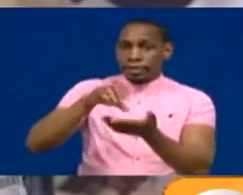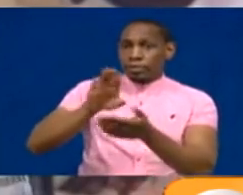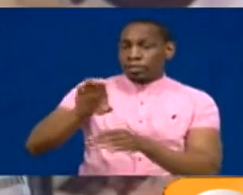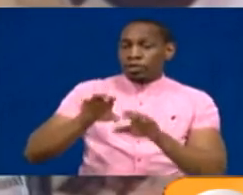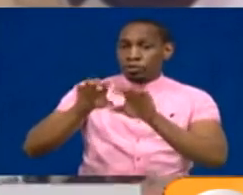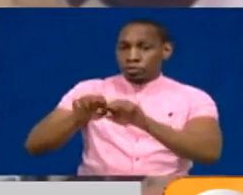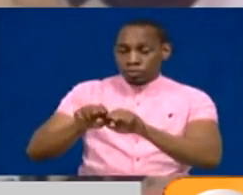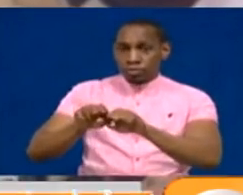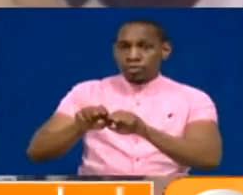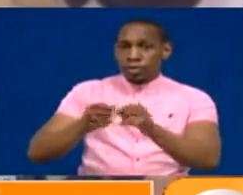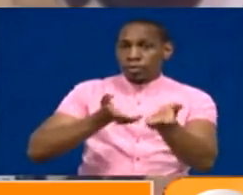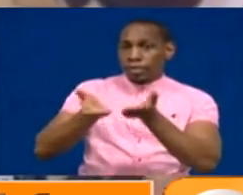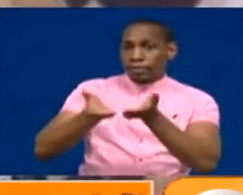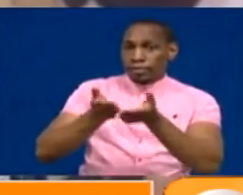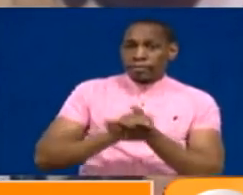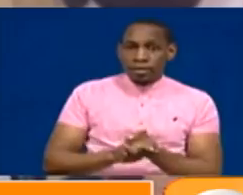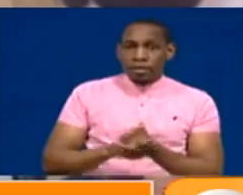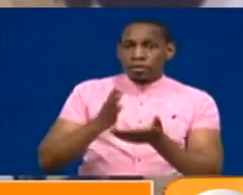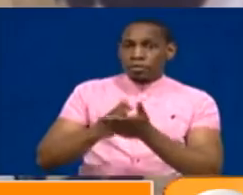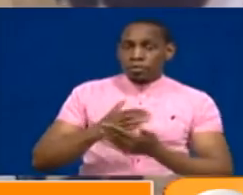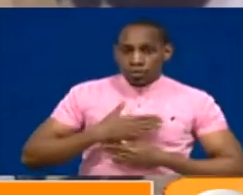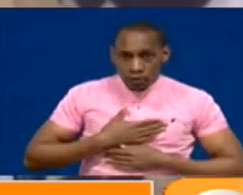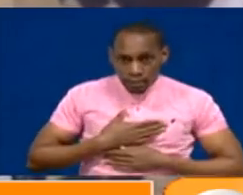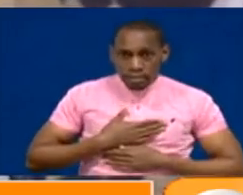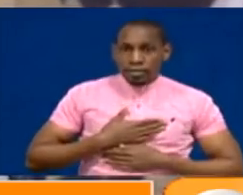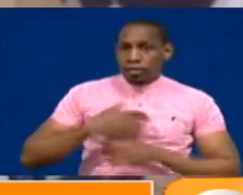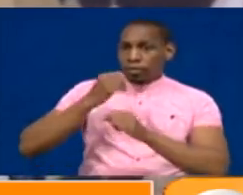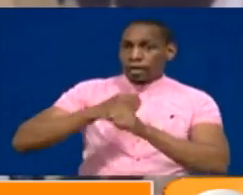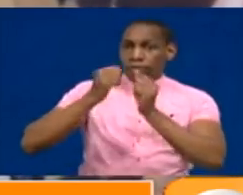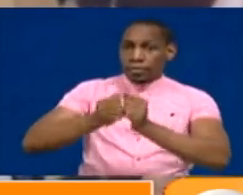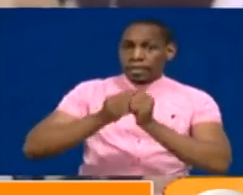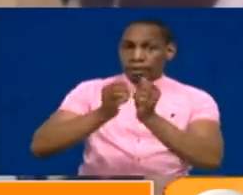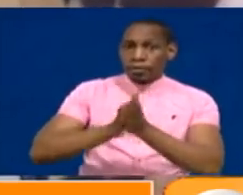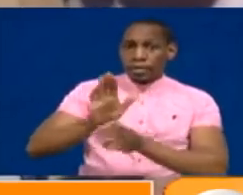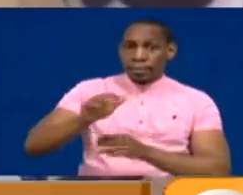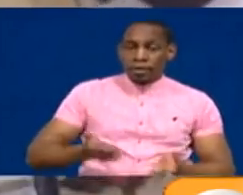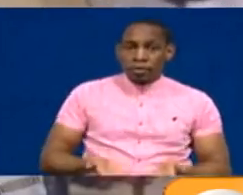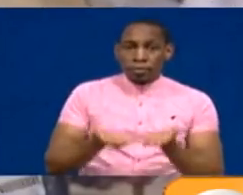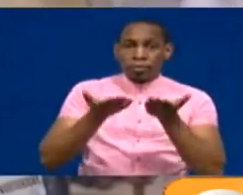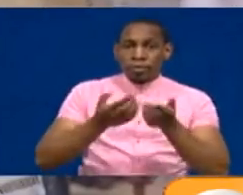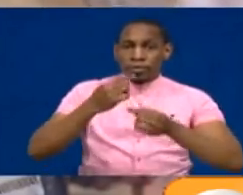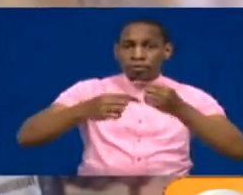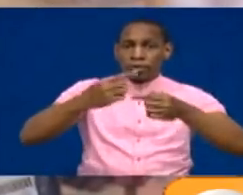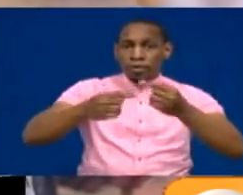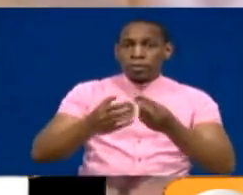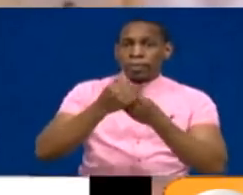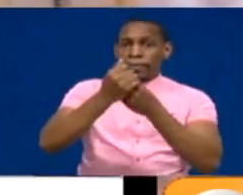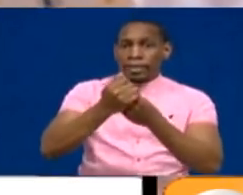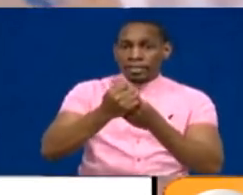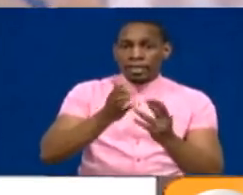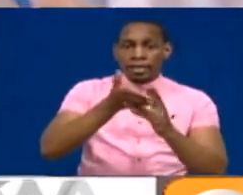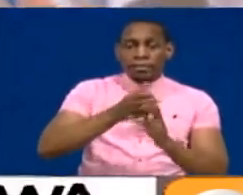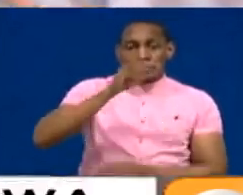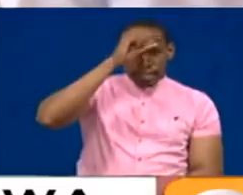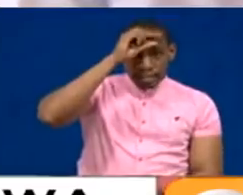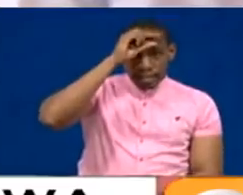you have had the privilege to serve in, I have had the honor of working with you to promote the continued partnership between